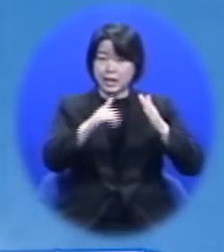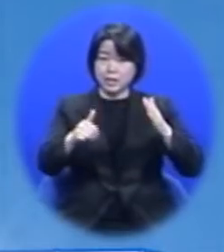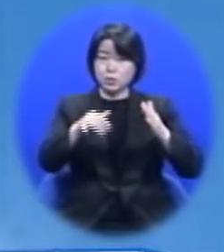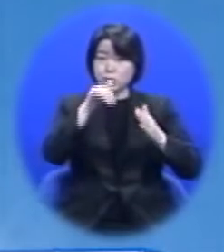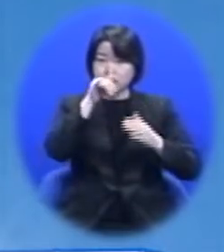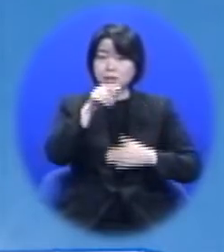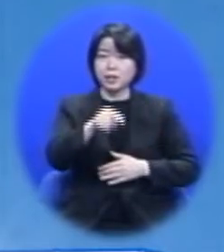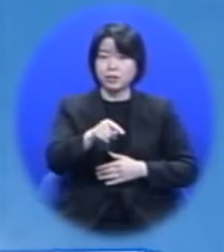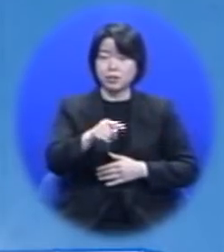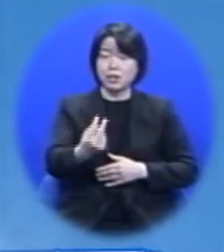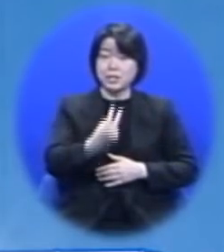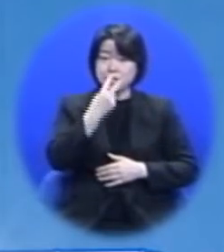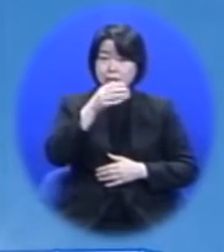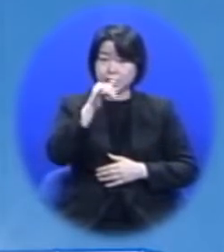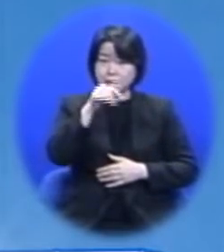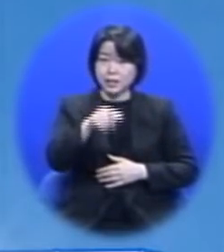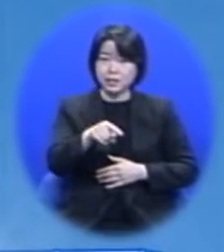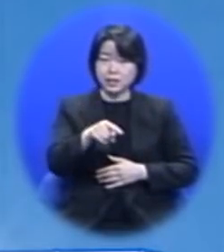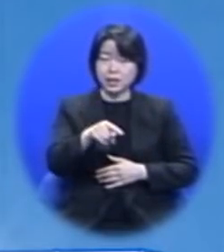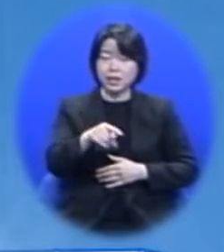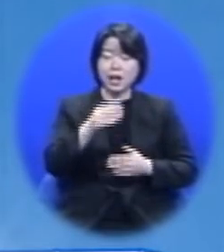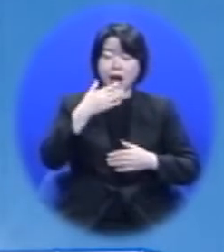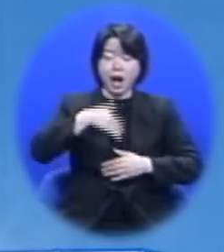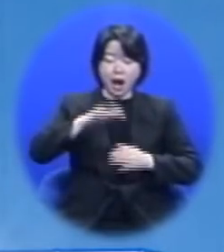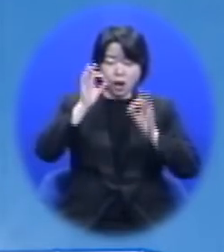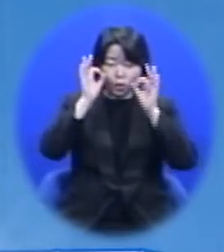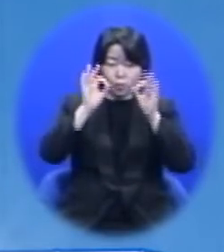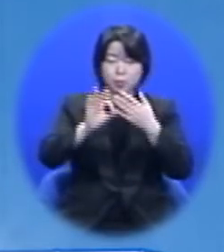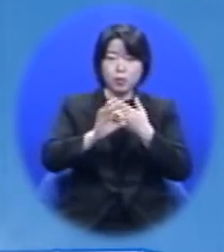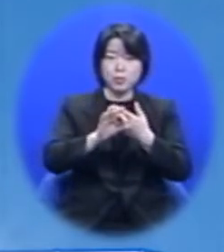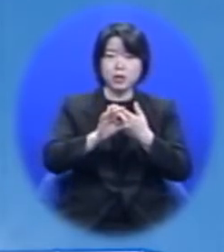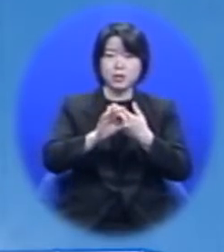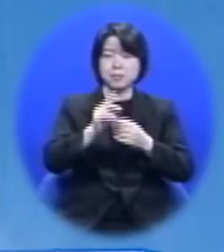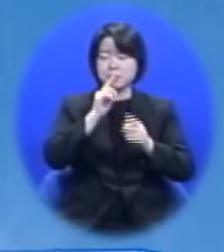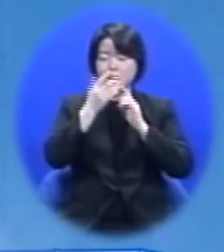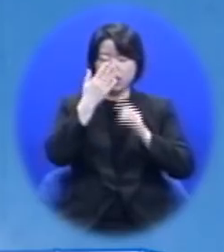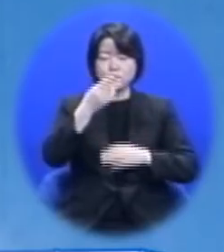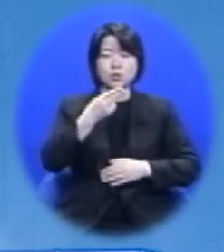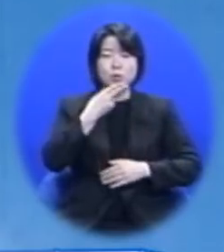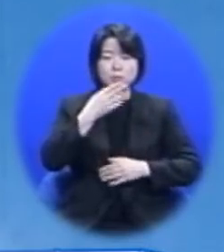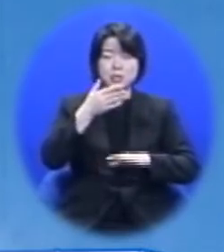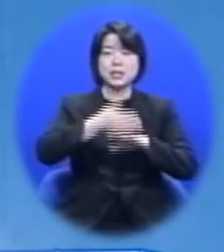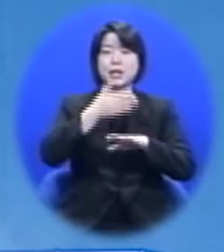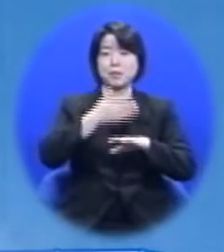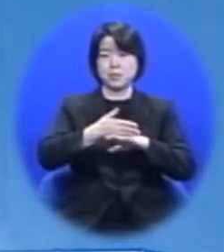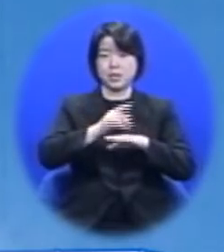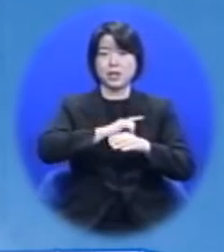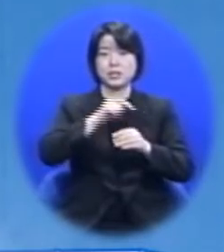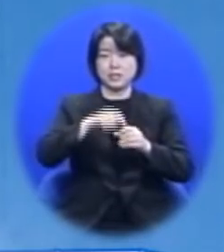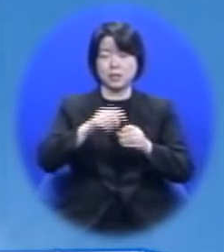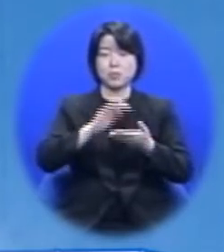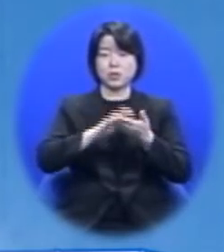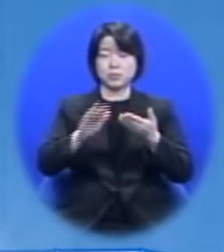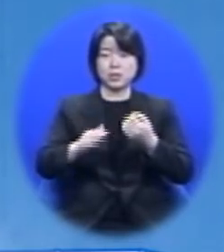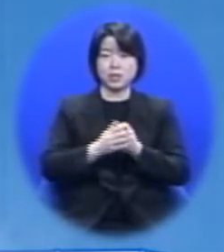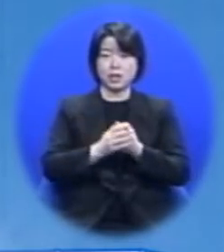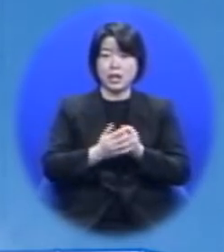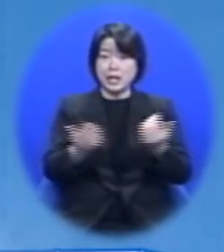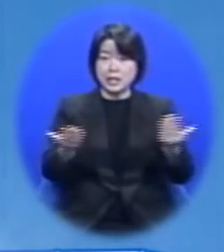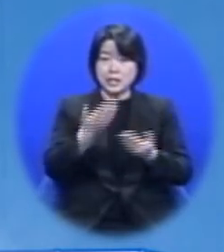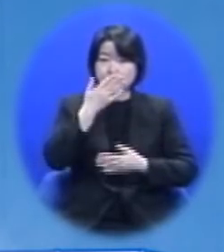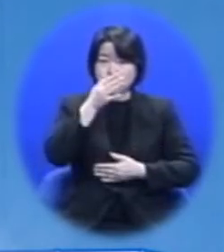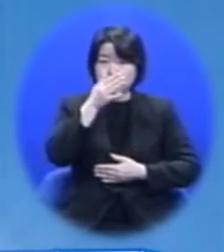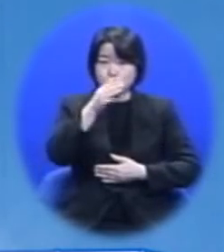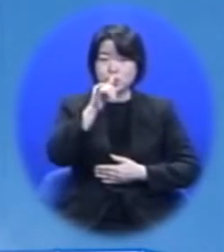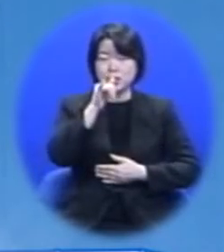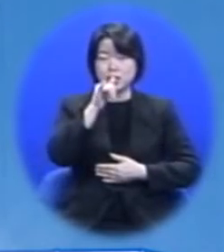살아있다는 게 알고 보면 말할 수 없이 감사할 제목. 그래도 일할 수 있는 건강이 있다는 게 말할